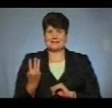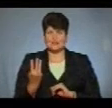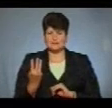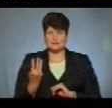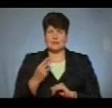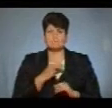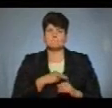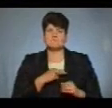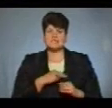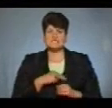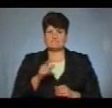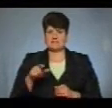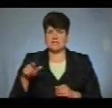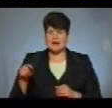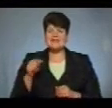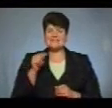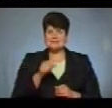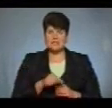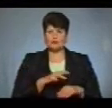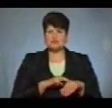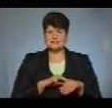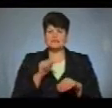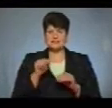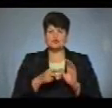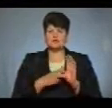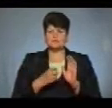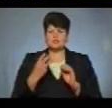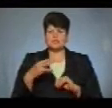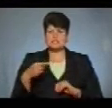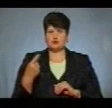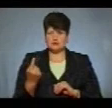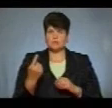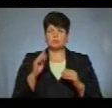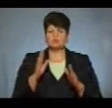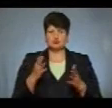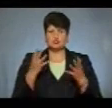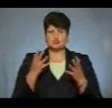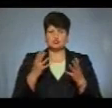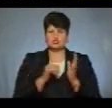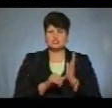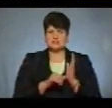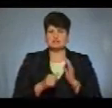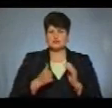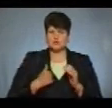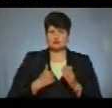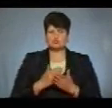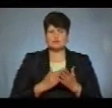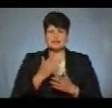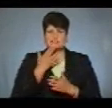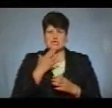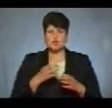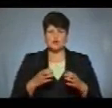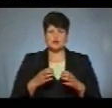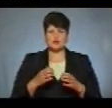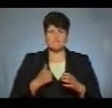2643 працівника, з них поліцейських 1731. Буде 60 військовослужбовців Національної